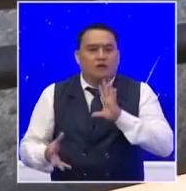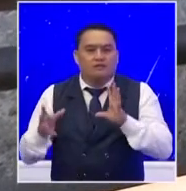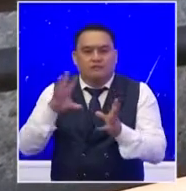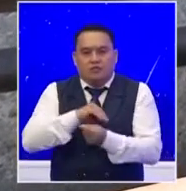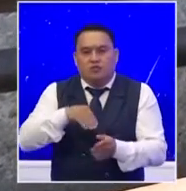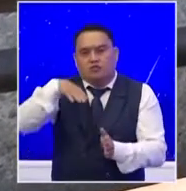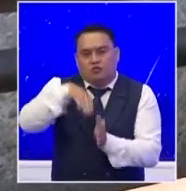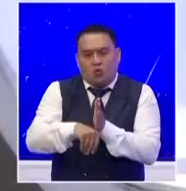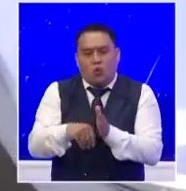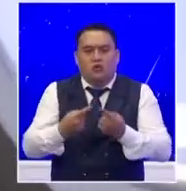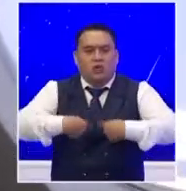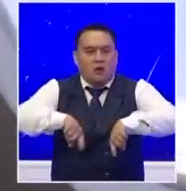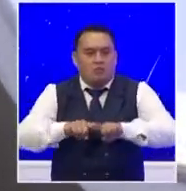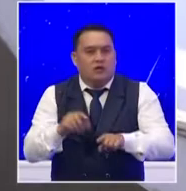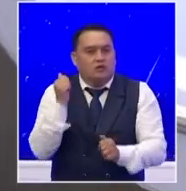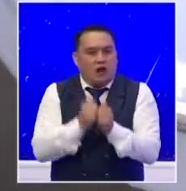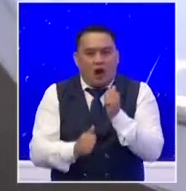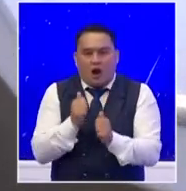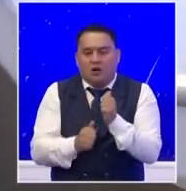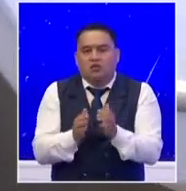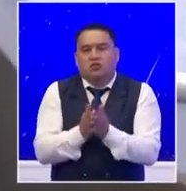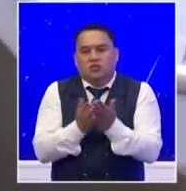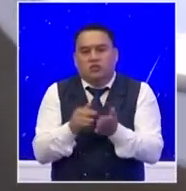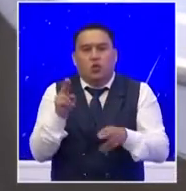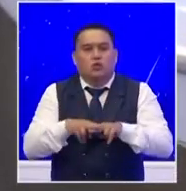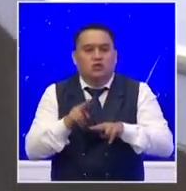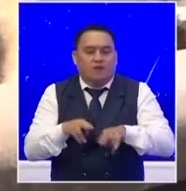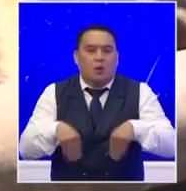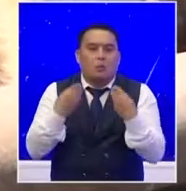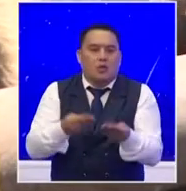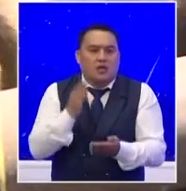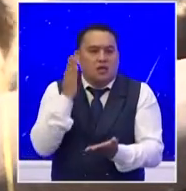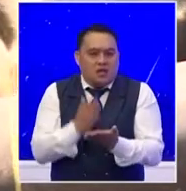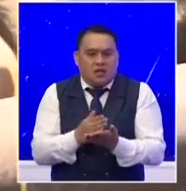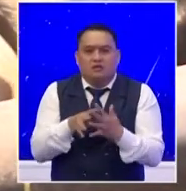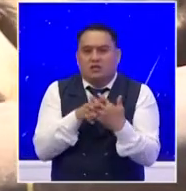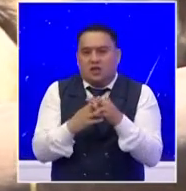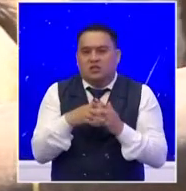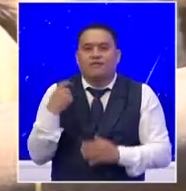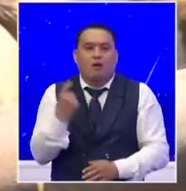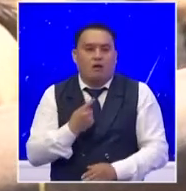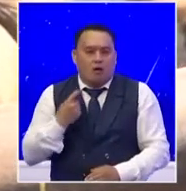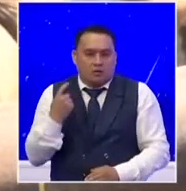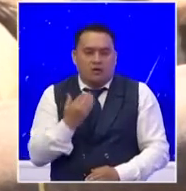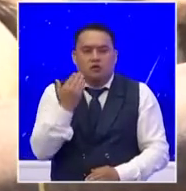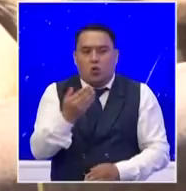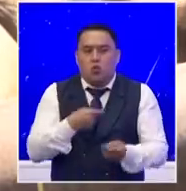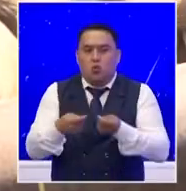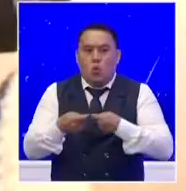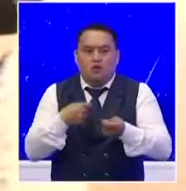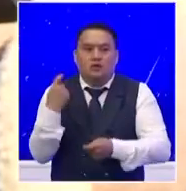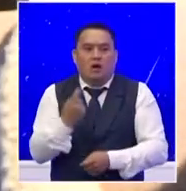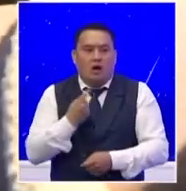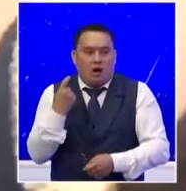ветпаспорта. Персональный паспорт на каждую из 50 голов домашнего скота есть и в крестьянском хозяйстве «Анюта». Руководитель